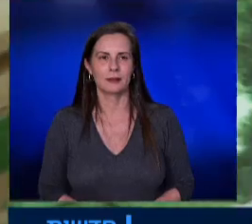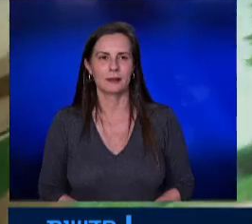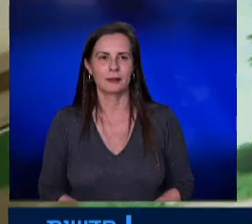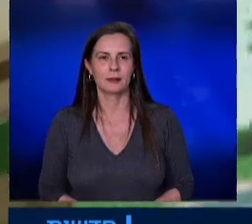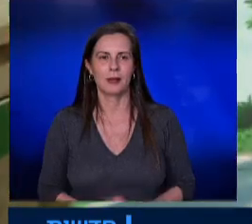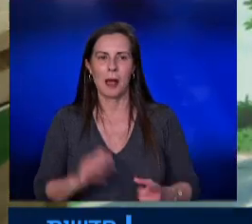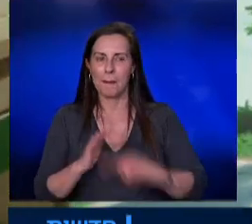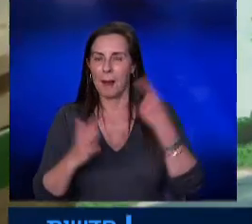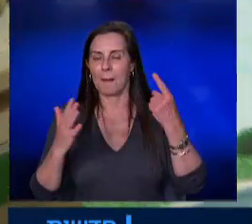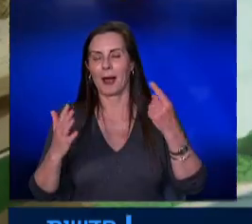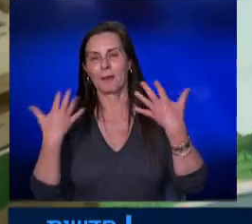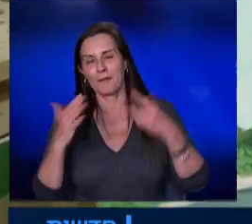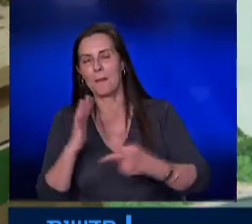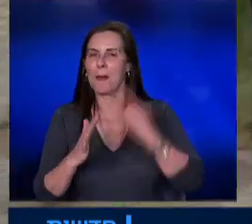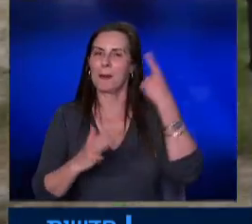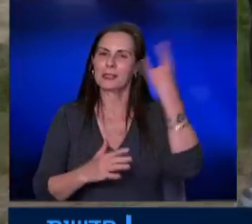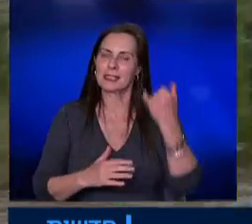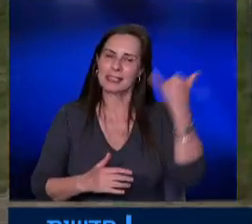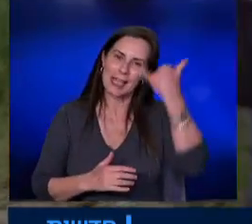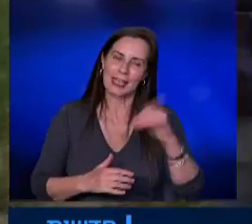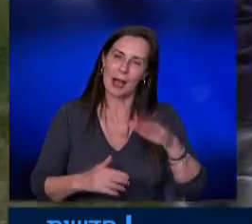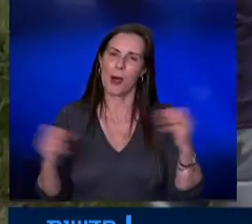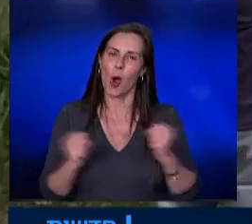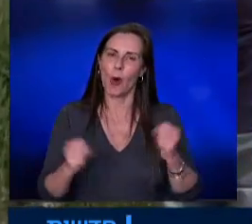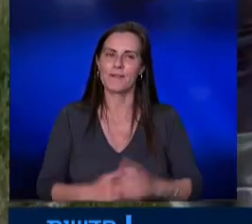פעם אחת באביב ופעם אחת בחורף.